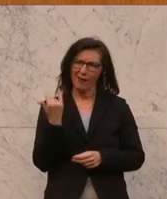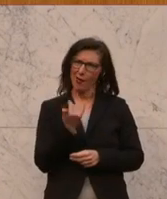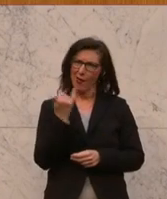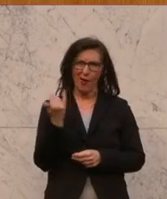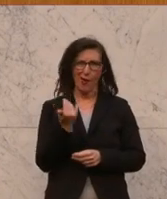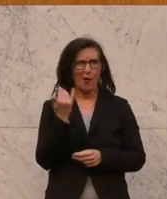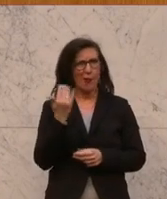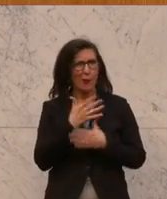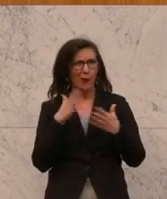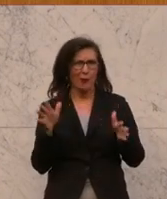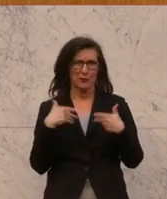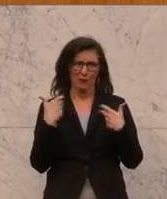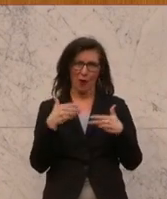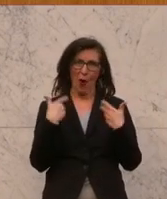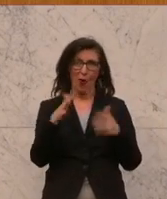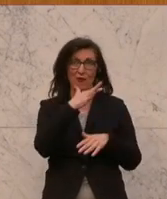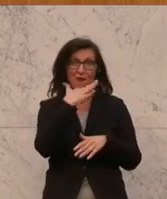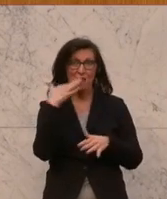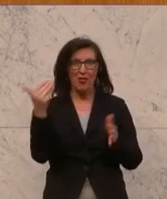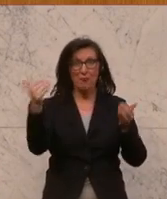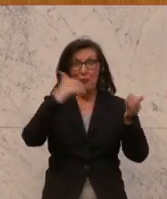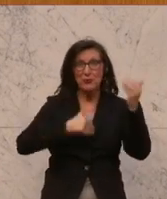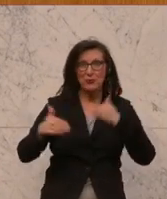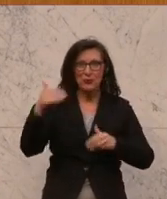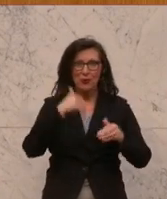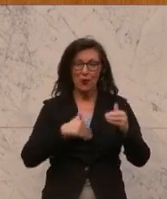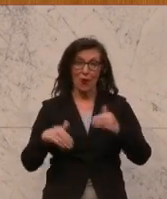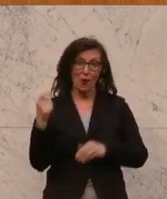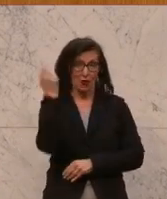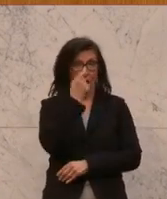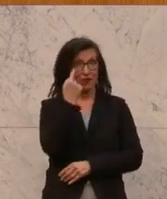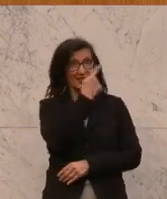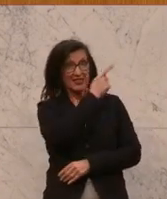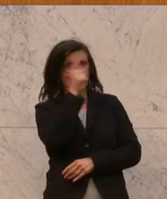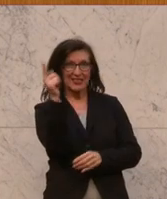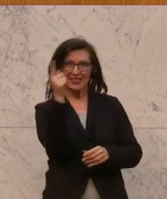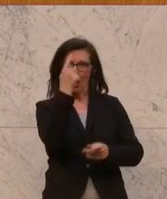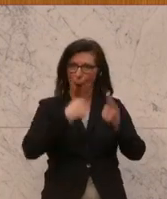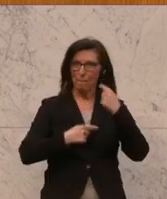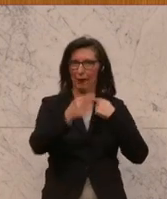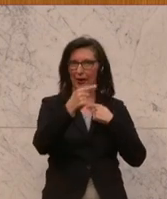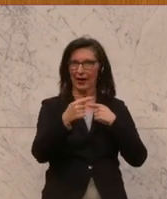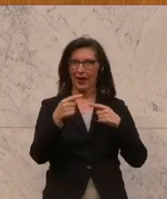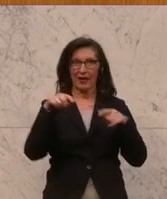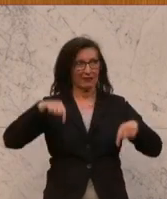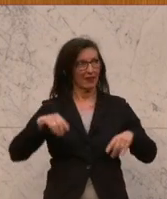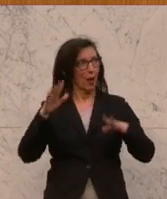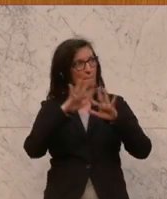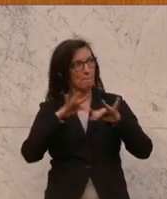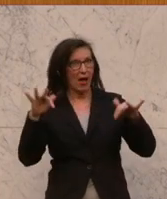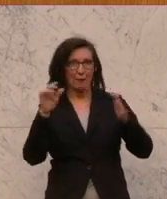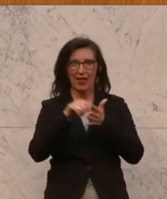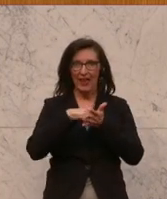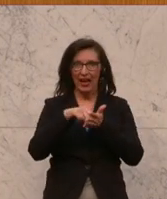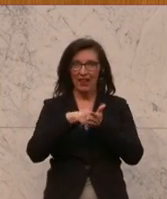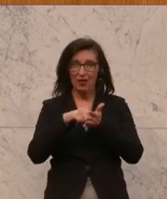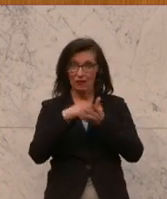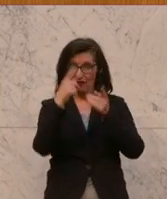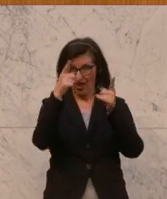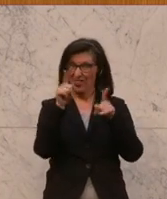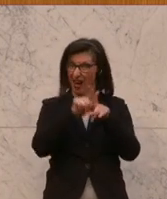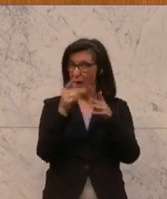viele Gäste zu uns ins Haus kommen und ich hoffe, Sie haben genauso viel Freude an diesem neu renovierten Parlament, wie wir als Abgeordnete